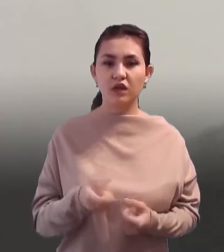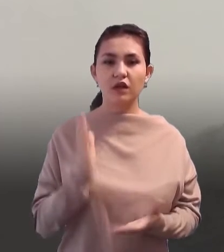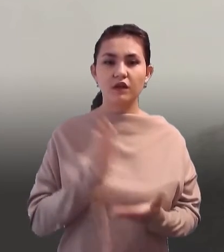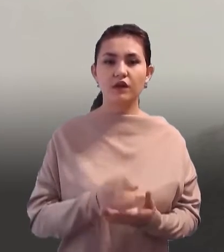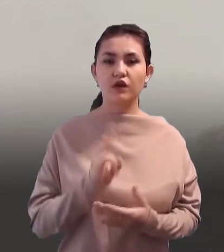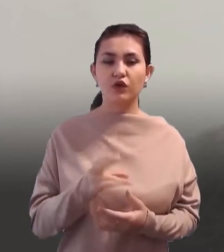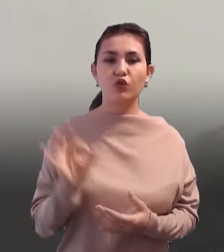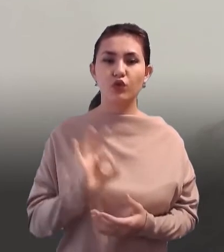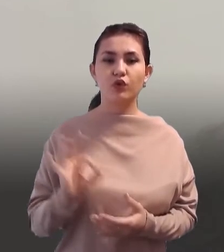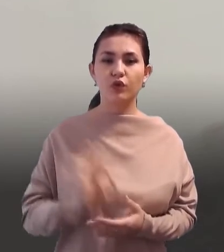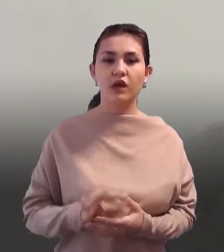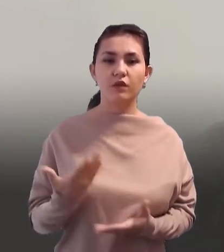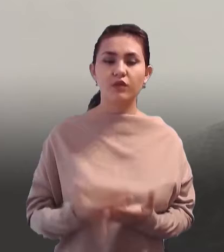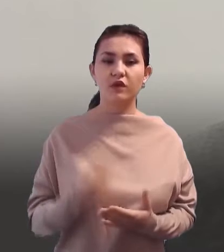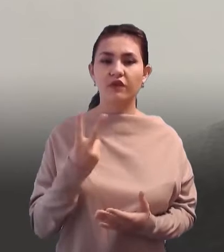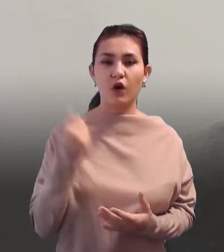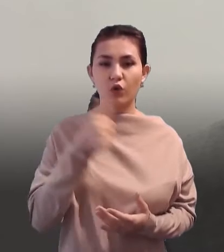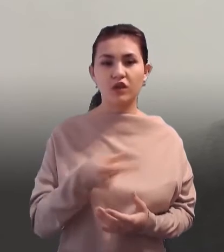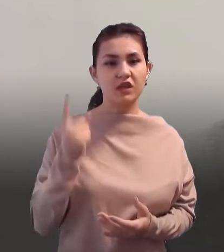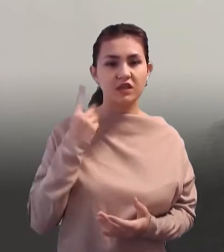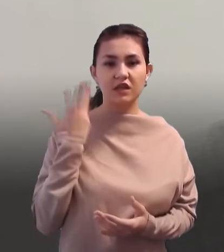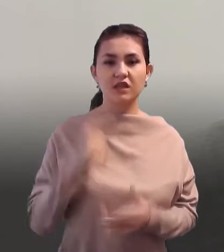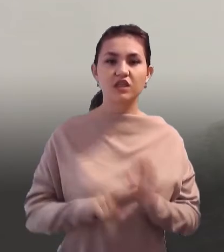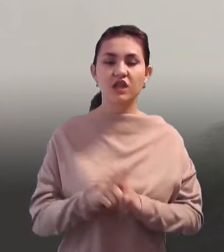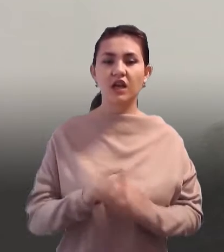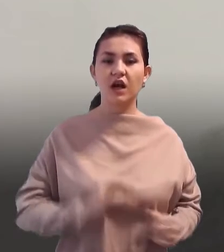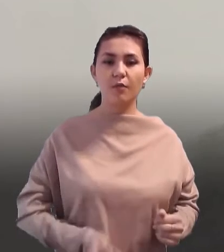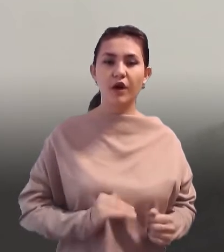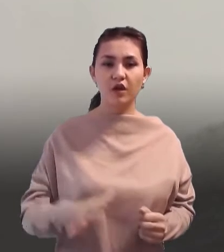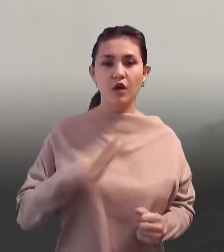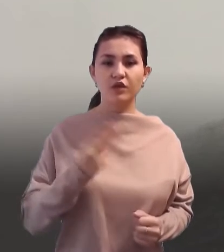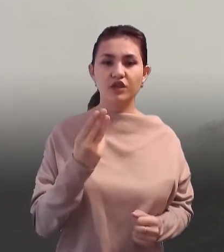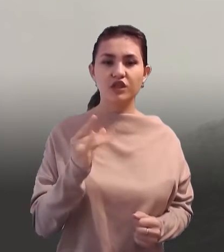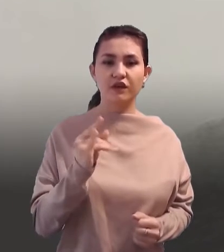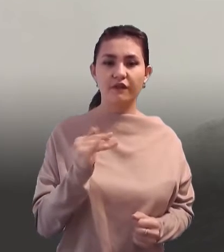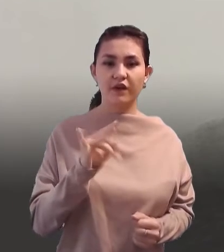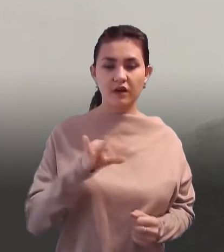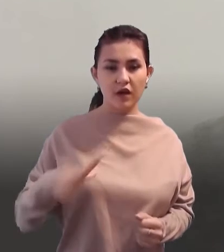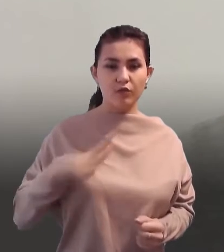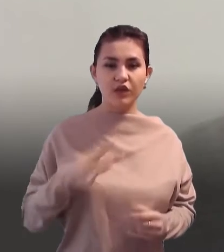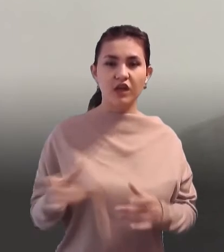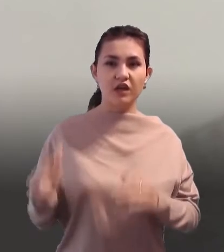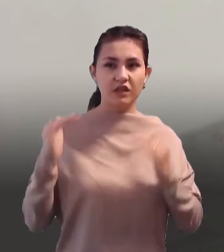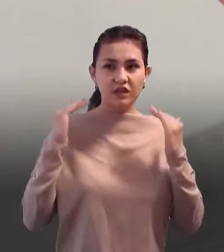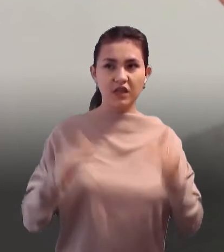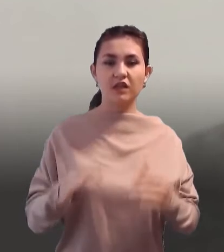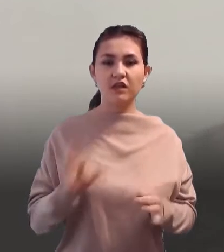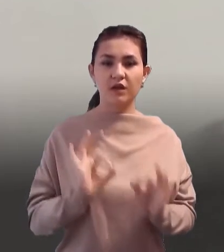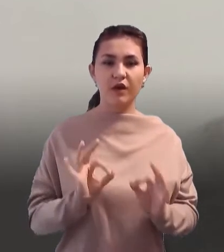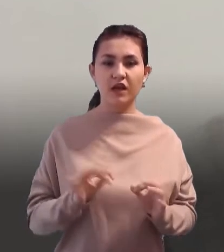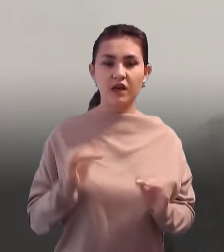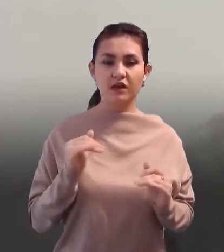И, допустим, два года назад, когда мы начинали эту компанию, там был шифер, там была абсолютно целая крыша.